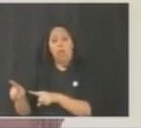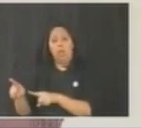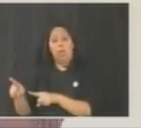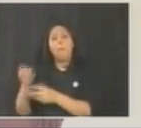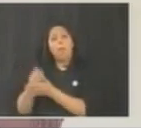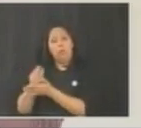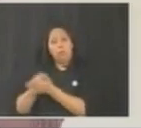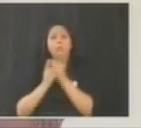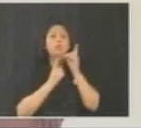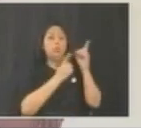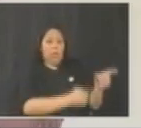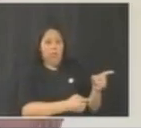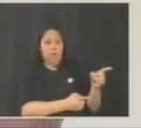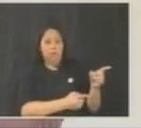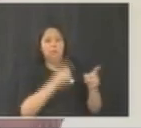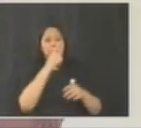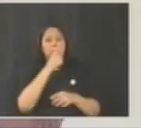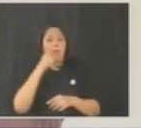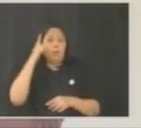Tulad